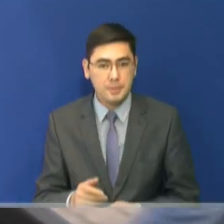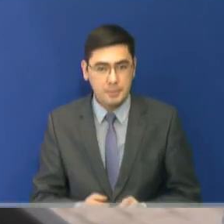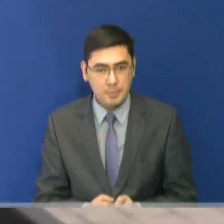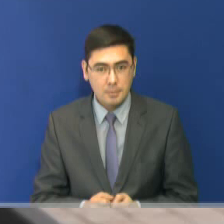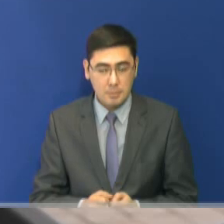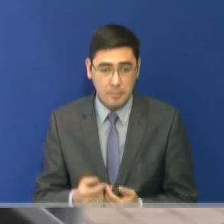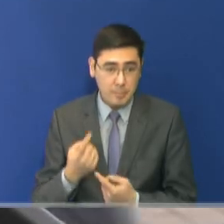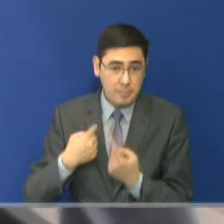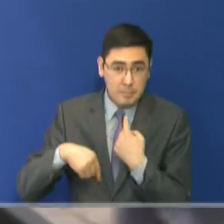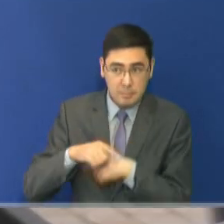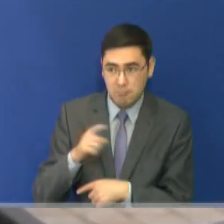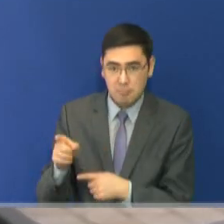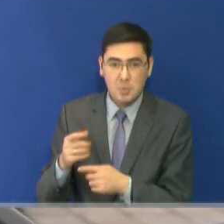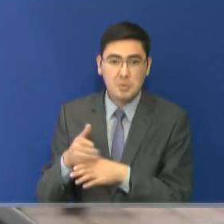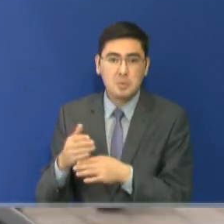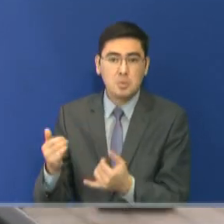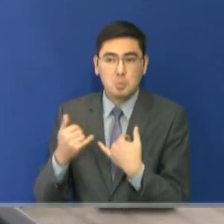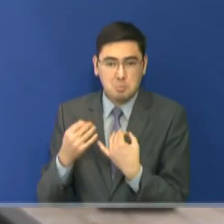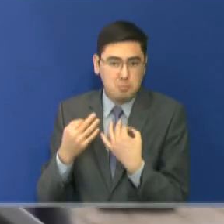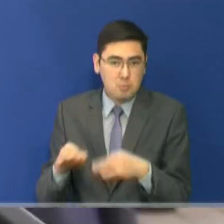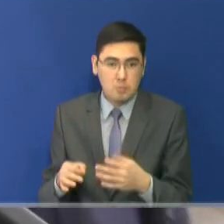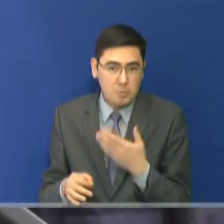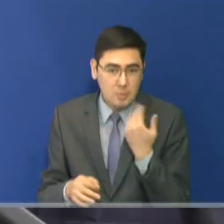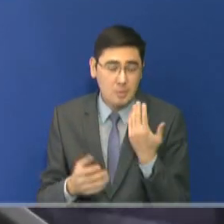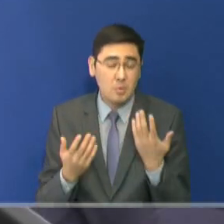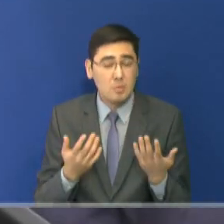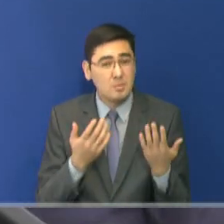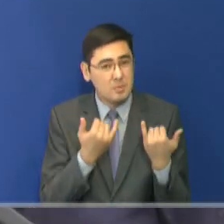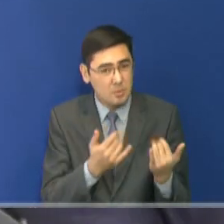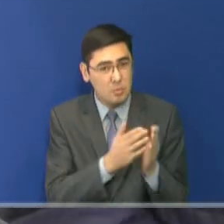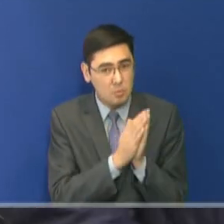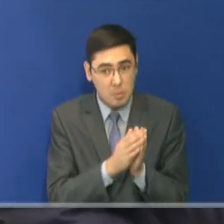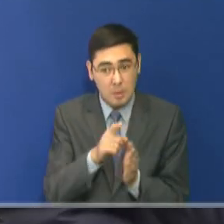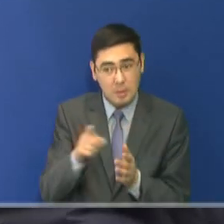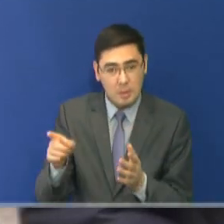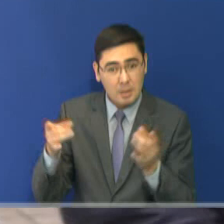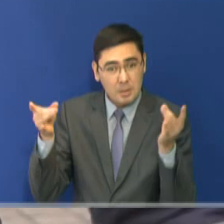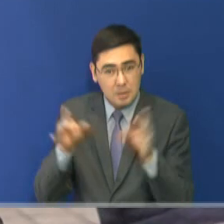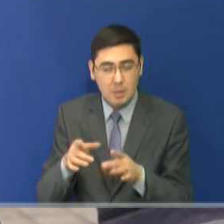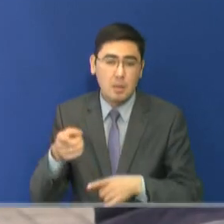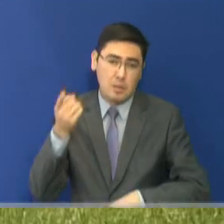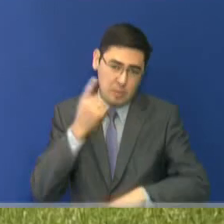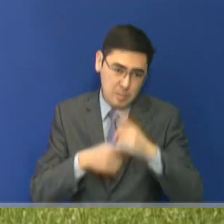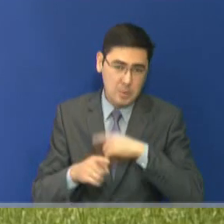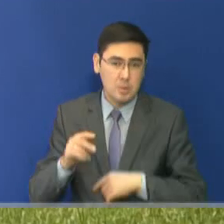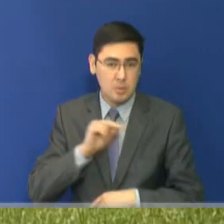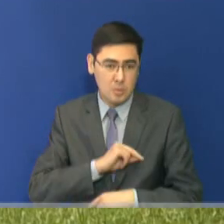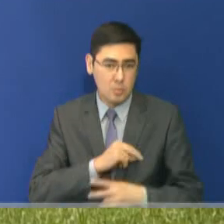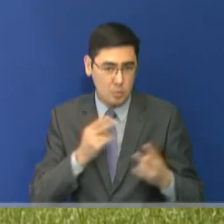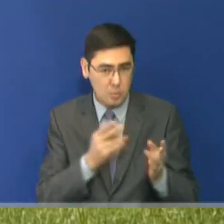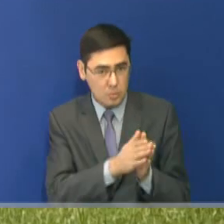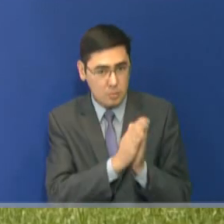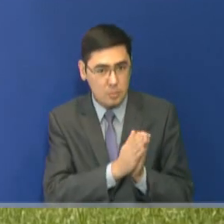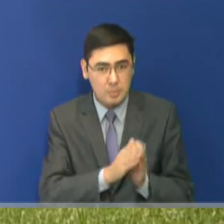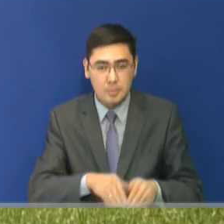чтобы мы могли оплатить за все это. Поэтому мы пришли с требованием открыть наши рестораны и начать работать. Среди желающих